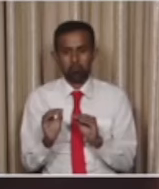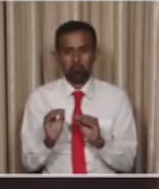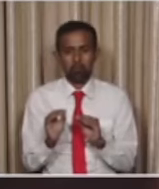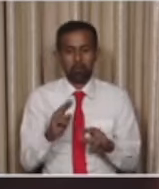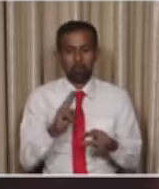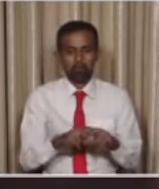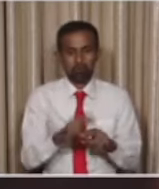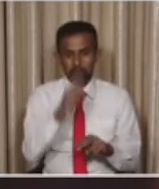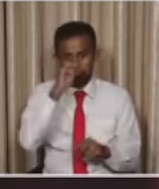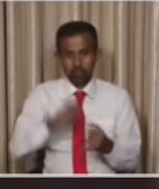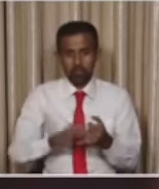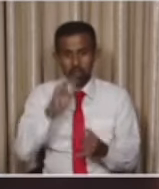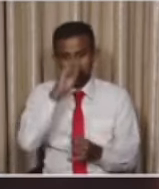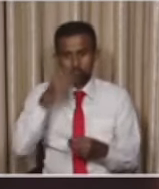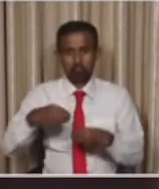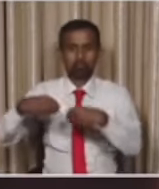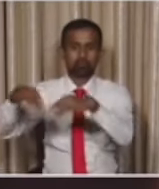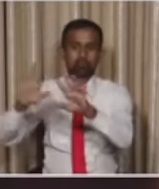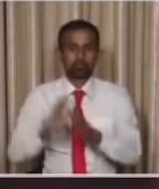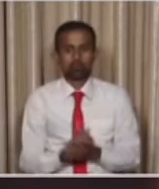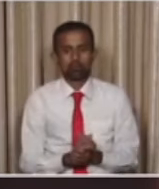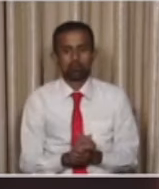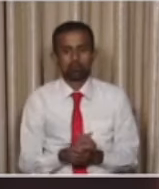පොන්සේක මහත්තයලට සිරිසේන මහත්තයලට දුන්නේ දැන්